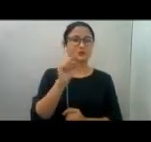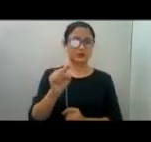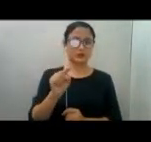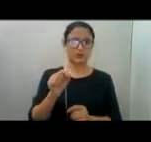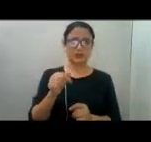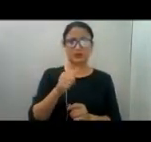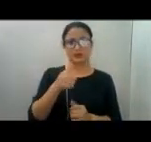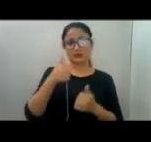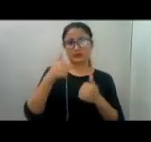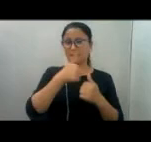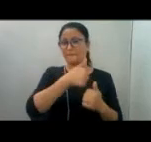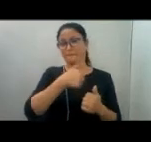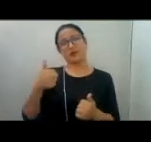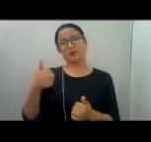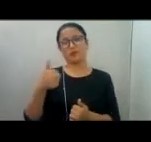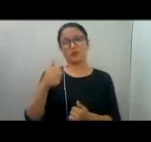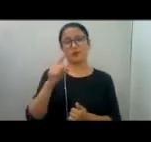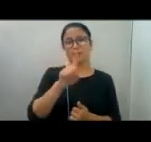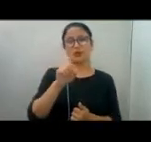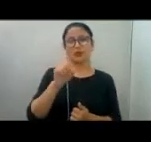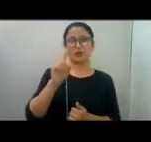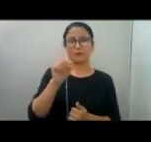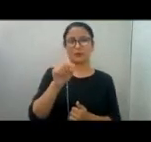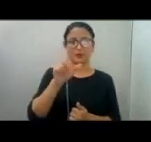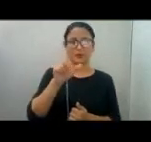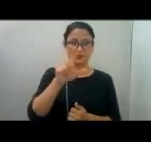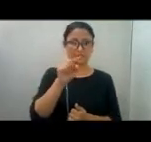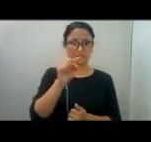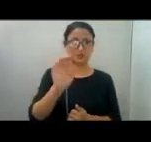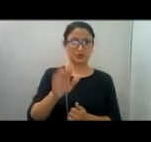एकदमै राम्रो भनेको चाहिँ 1.7% छ अर्कोमा.